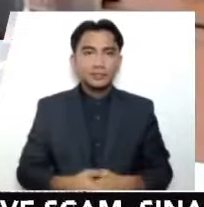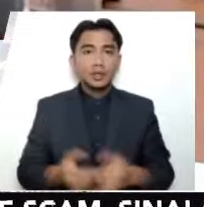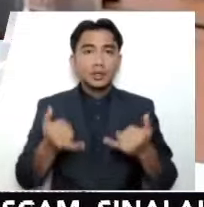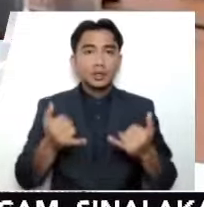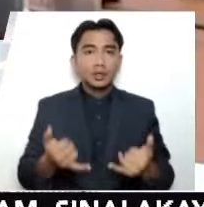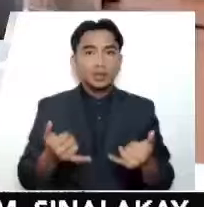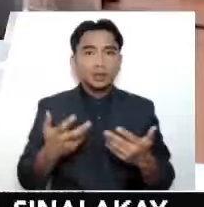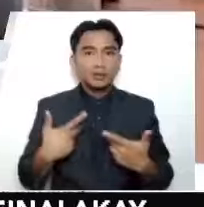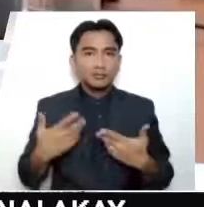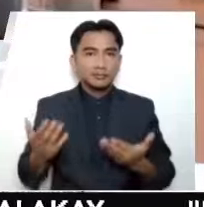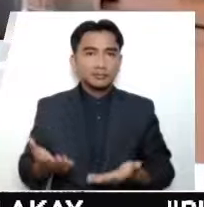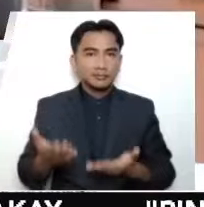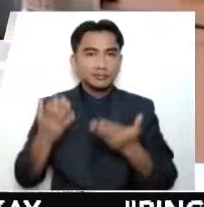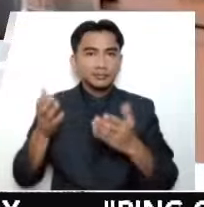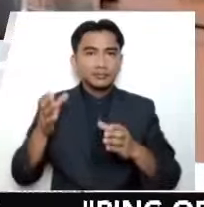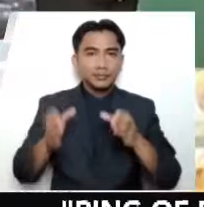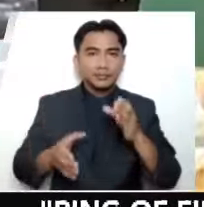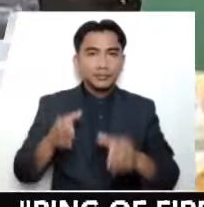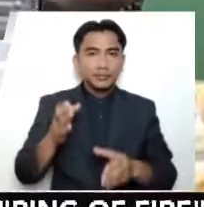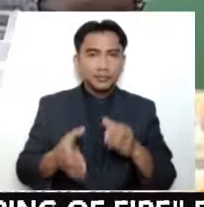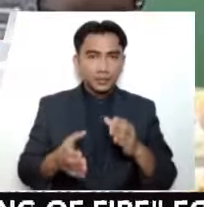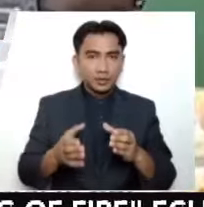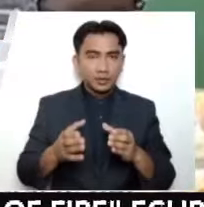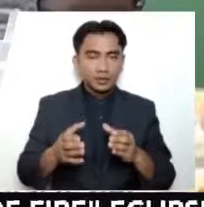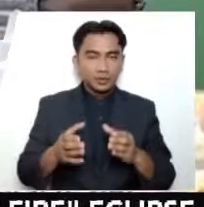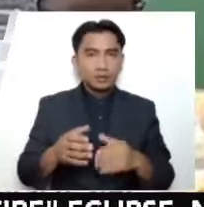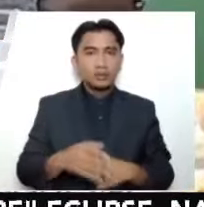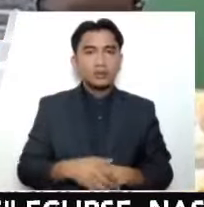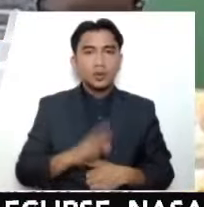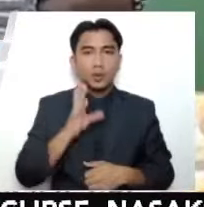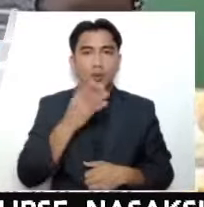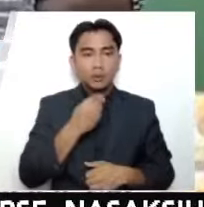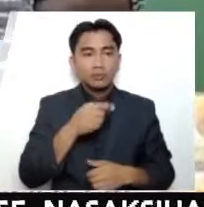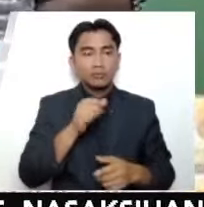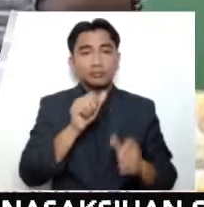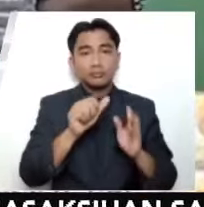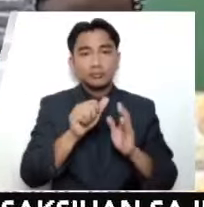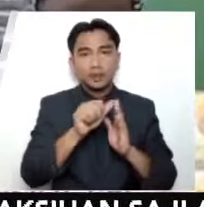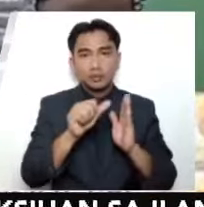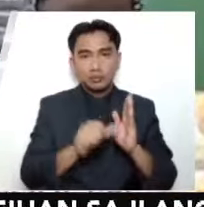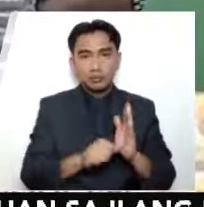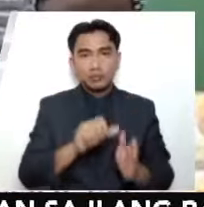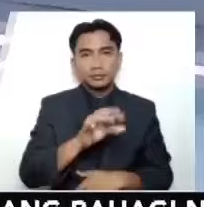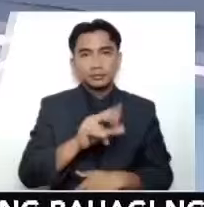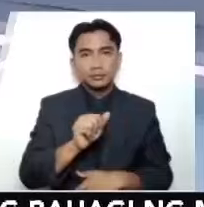case ng NBI sa Korte Suprema si Attorney Galicia. Wala pa silang pahayag.